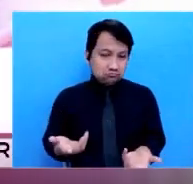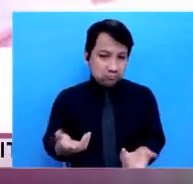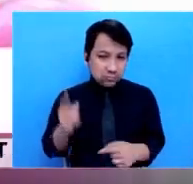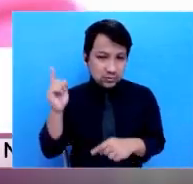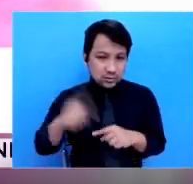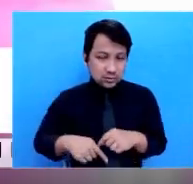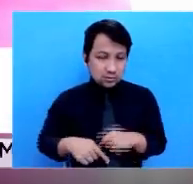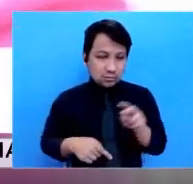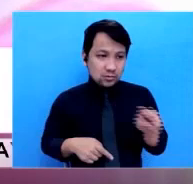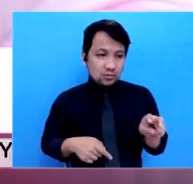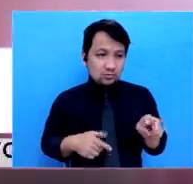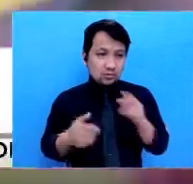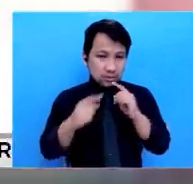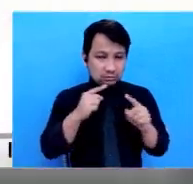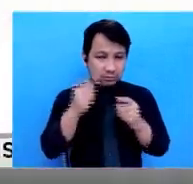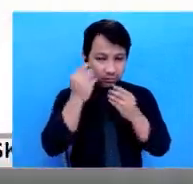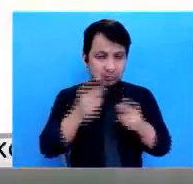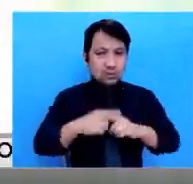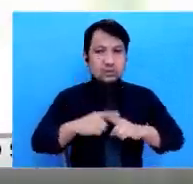kayo nakakausap,